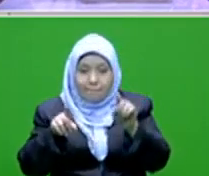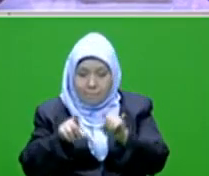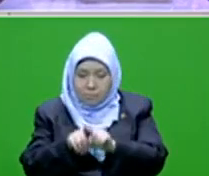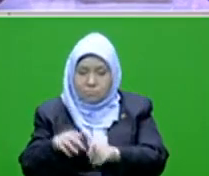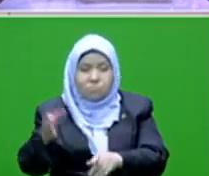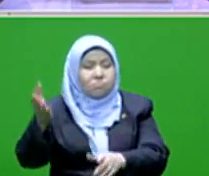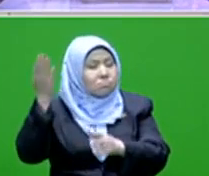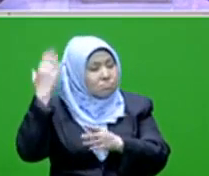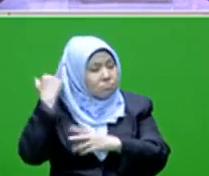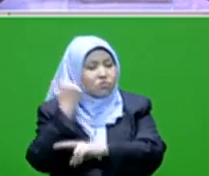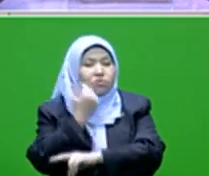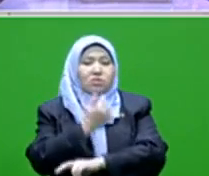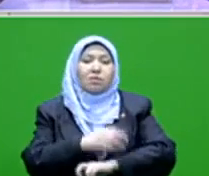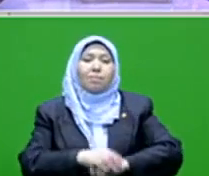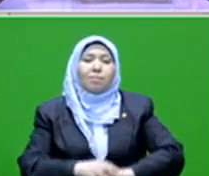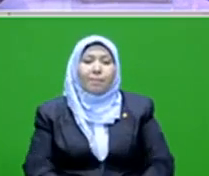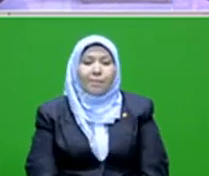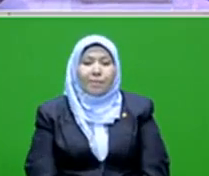قبل